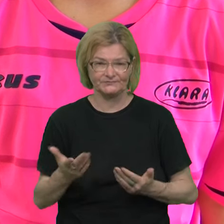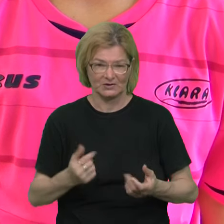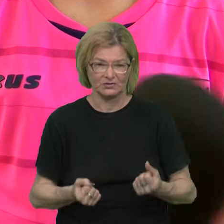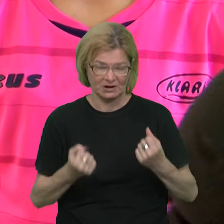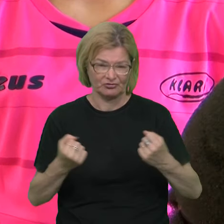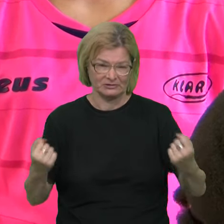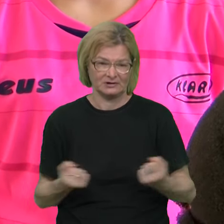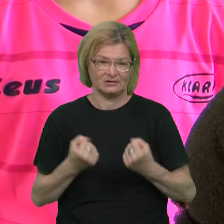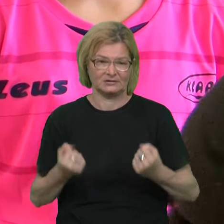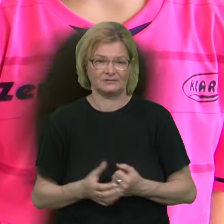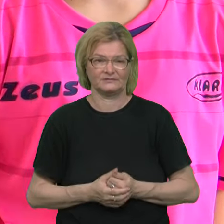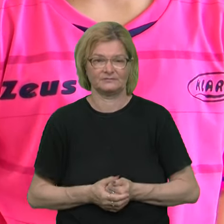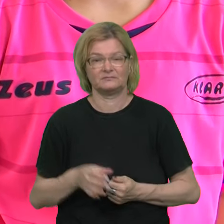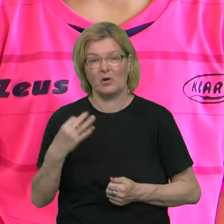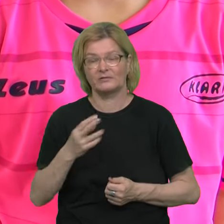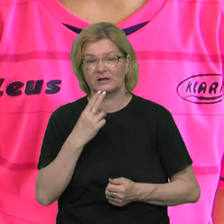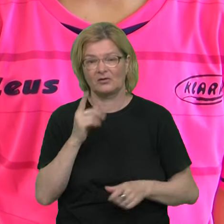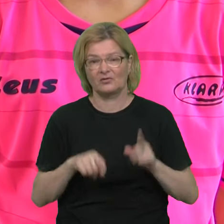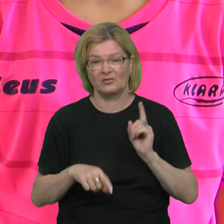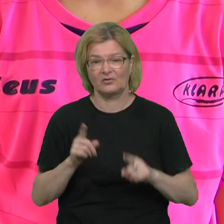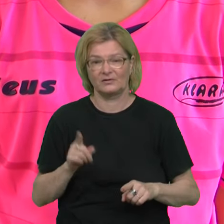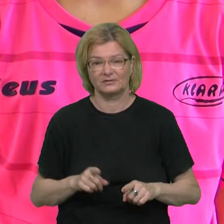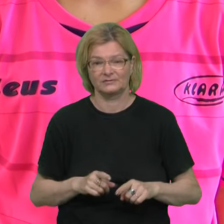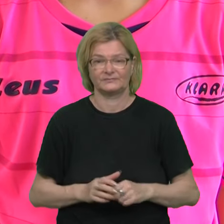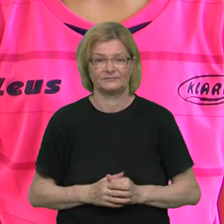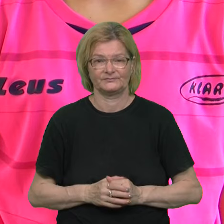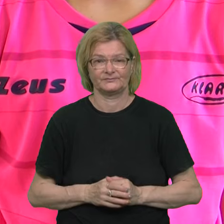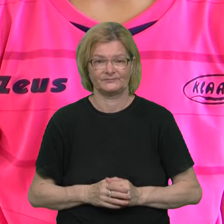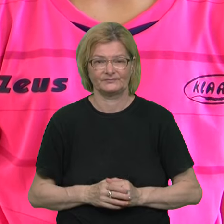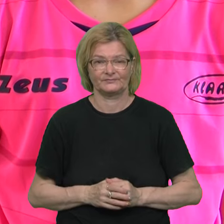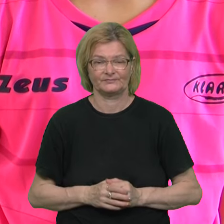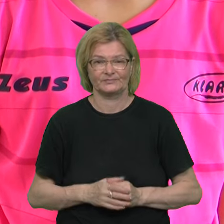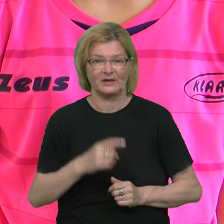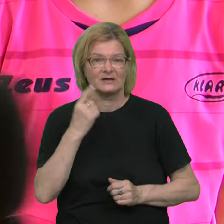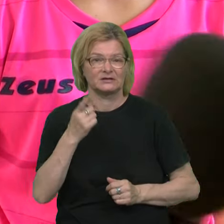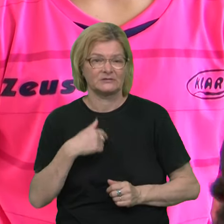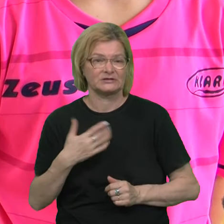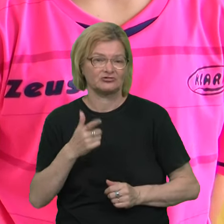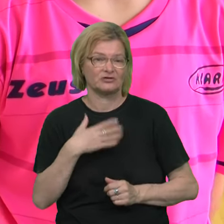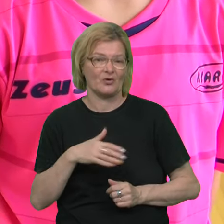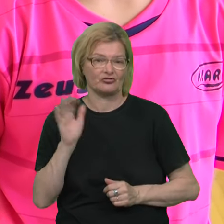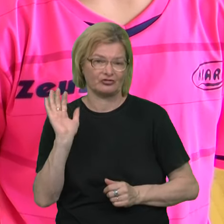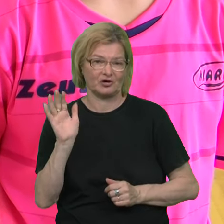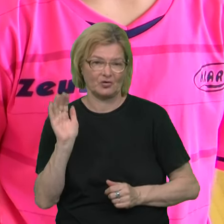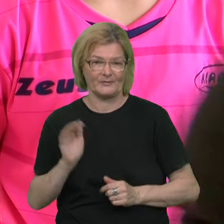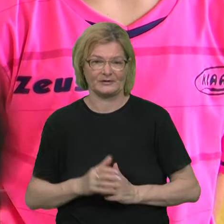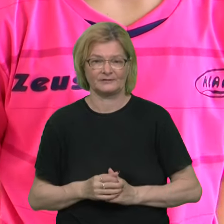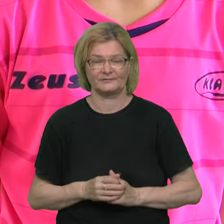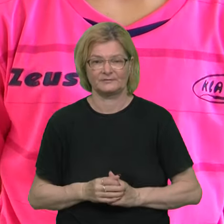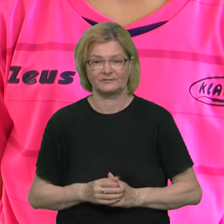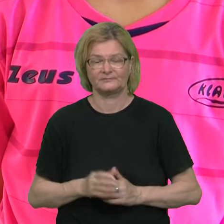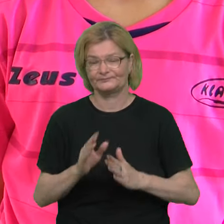znam. Jesu ti teški treninzi? Ovisi kako koji, kondicionalni najteži. Reci ti meni zašto ti voliš